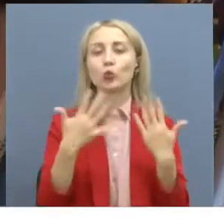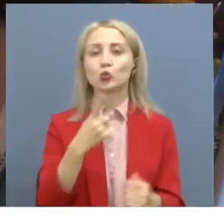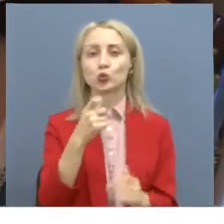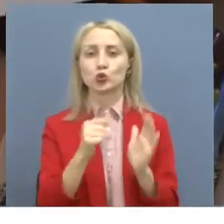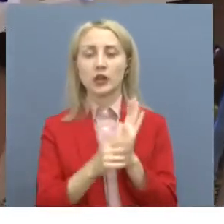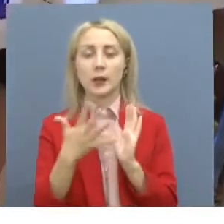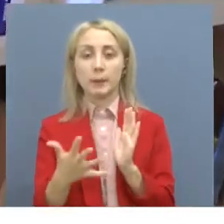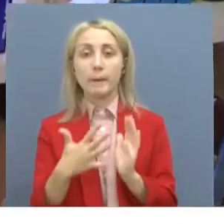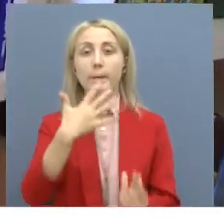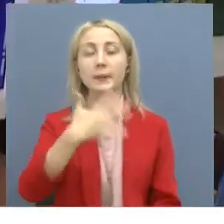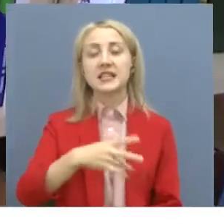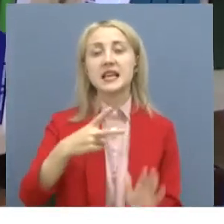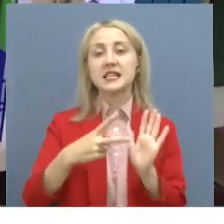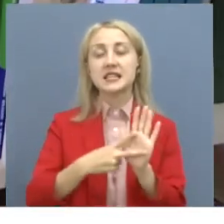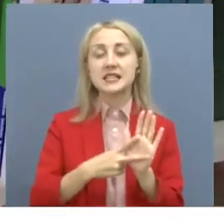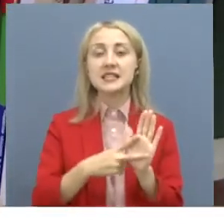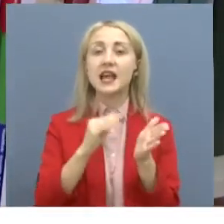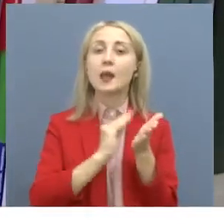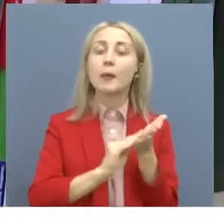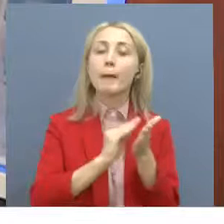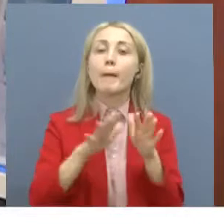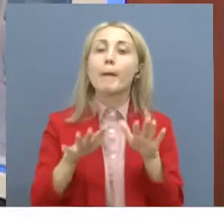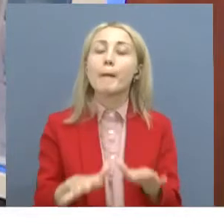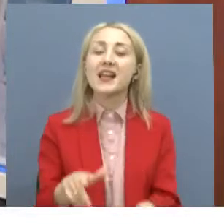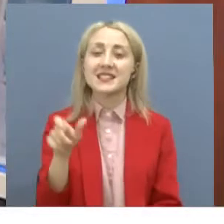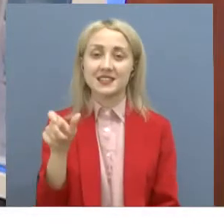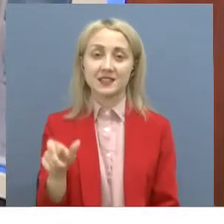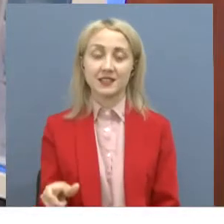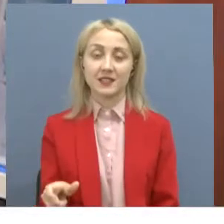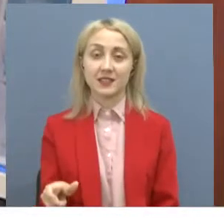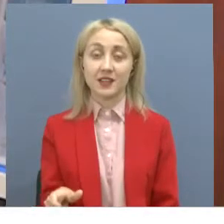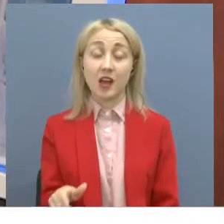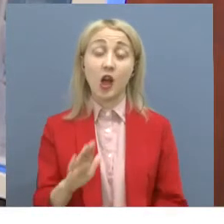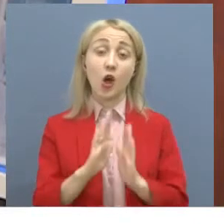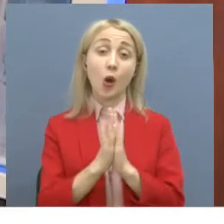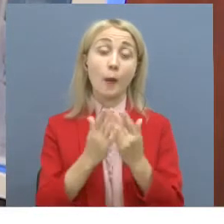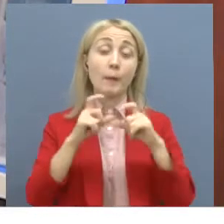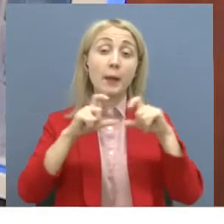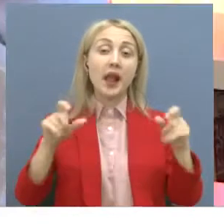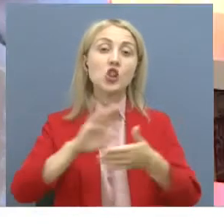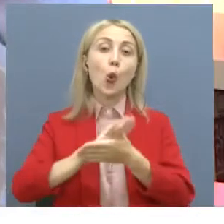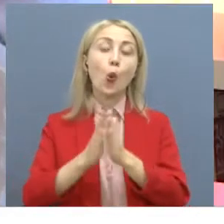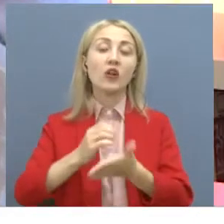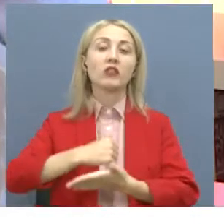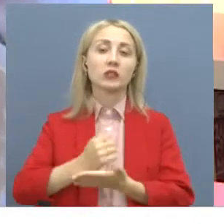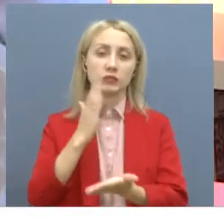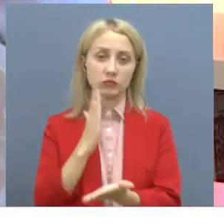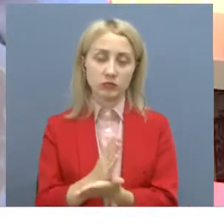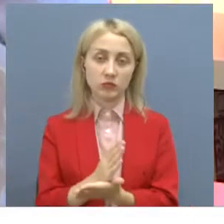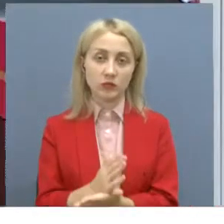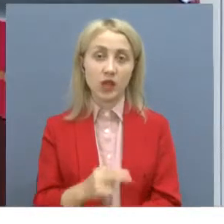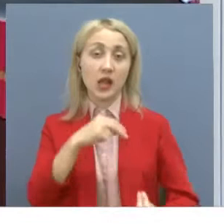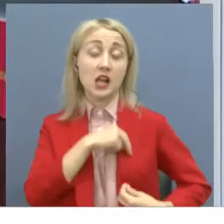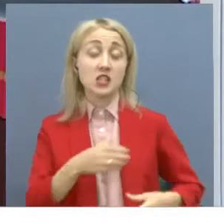туындылары. Кітапхана олармен авторлық келісім шартқа отырған. Айта кетейік, айтулы мекеме қызметкерлері наурыздан бері қашықтан жұмыс